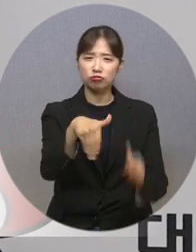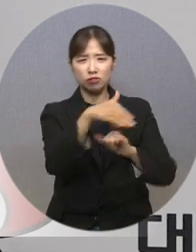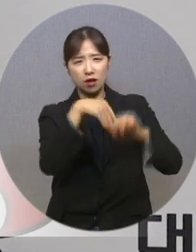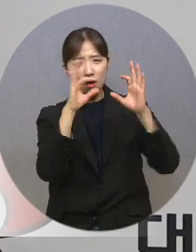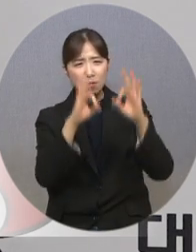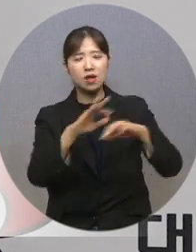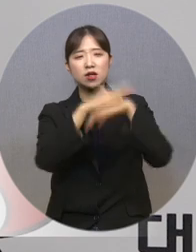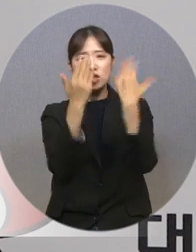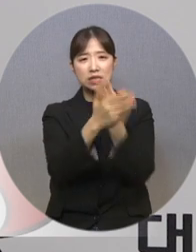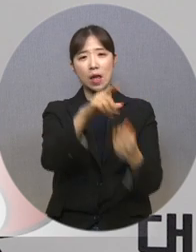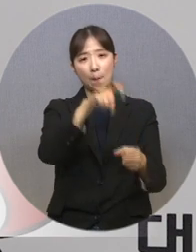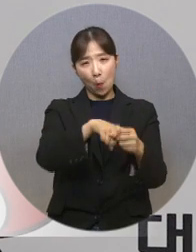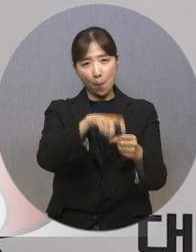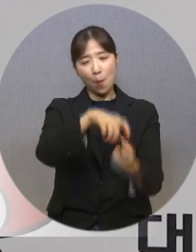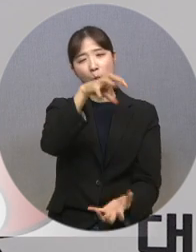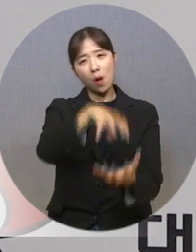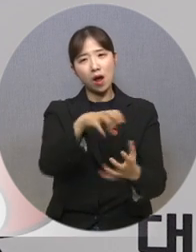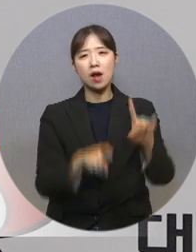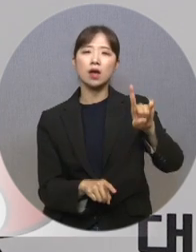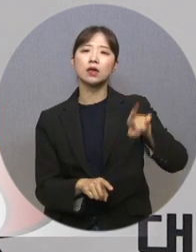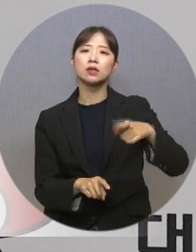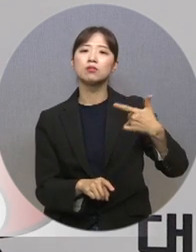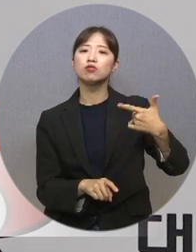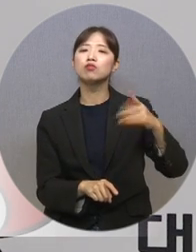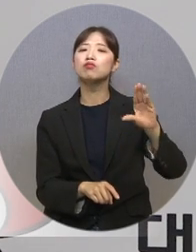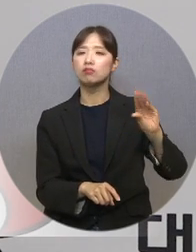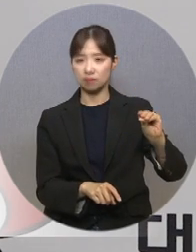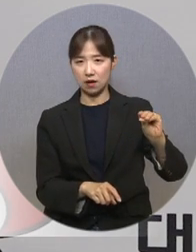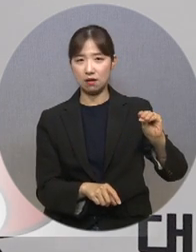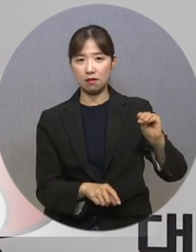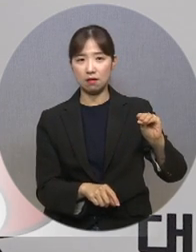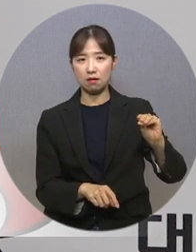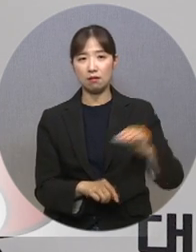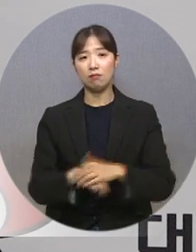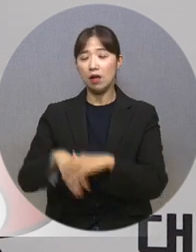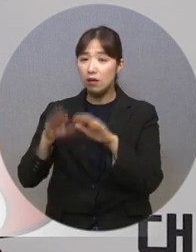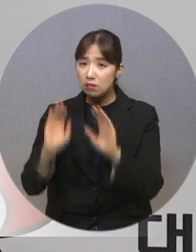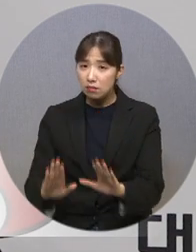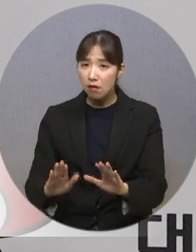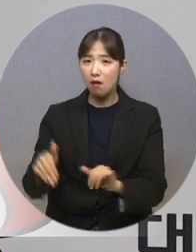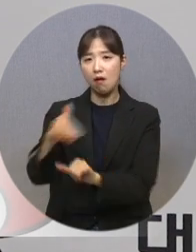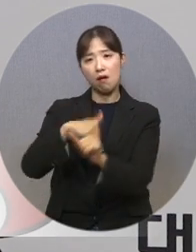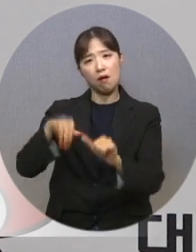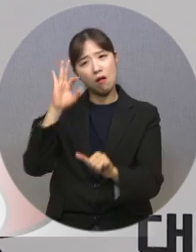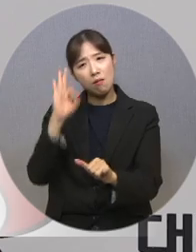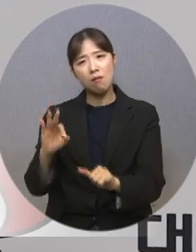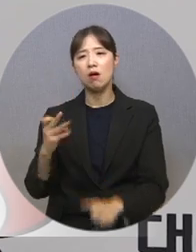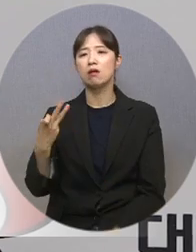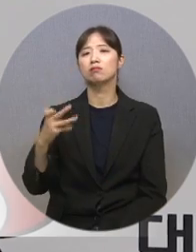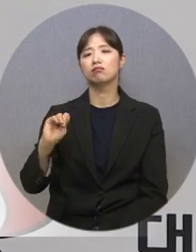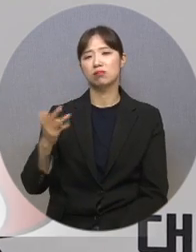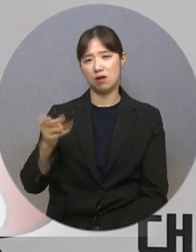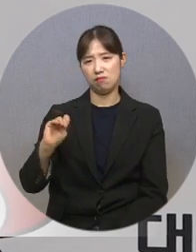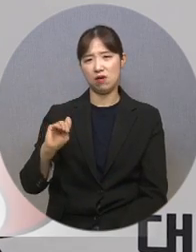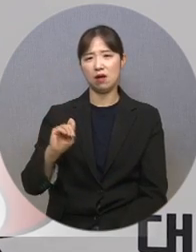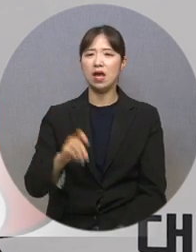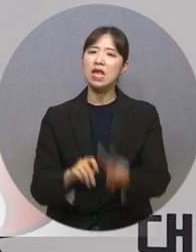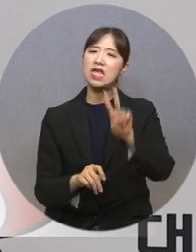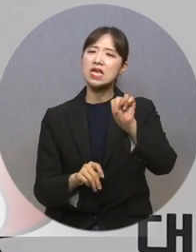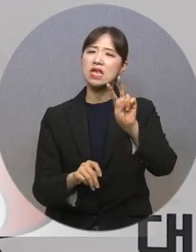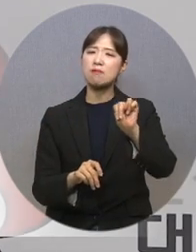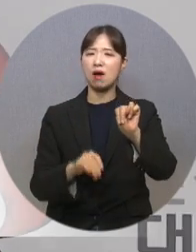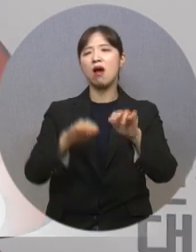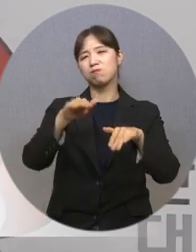전체 목표량 대비 저희가 16만을 갖고 갔었는데 지금 대비하면 13만 정도로 한 2만 건이 떨어져